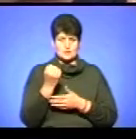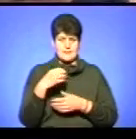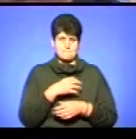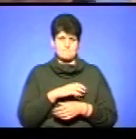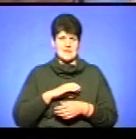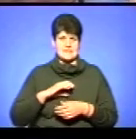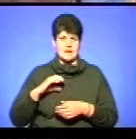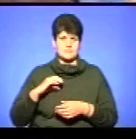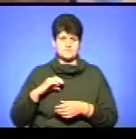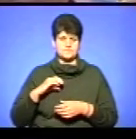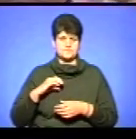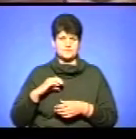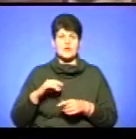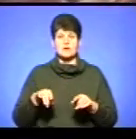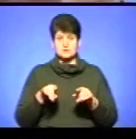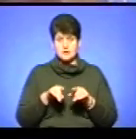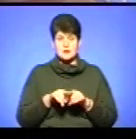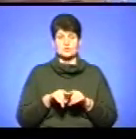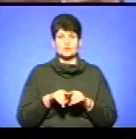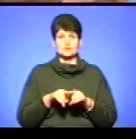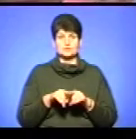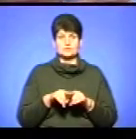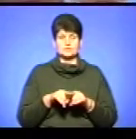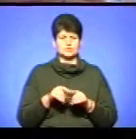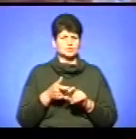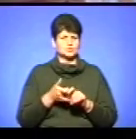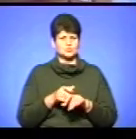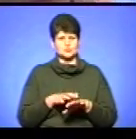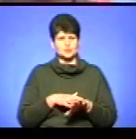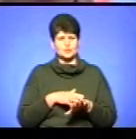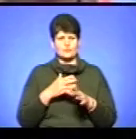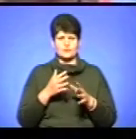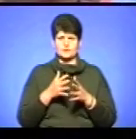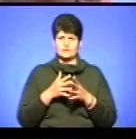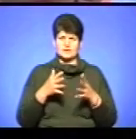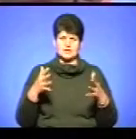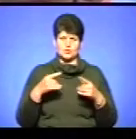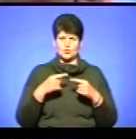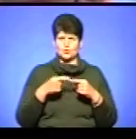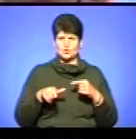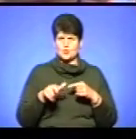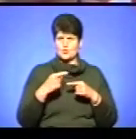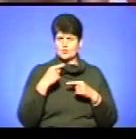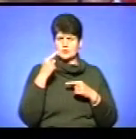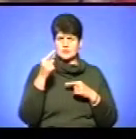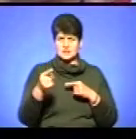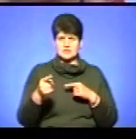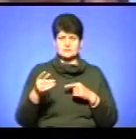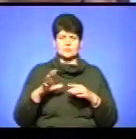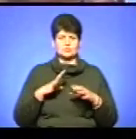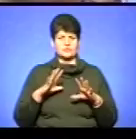медаль. А також ми дуже довго, дуже велику дорогу проїхали, були дуже